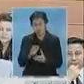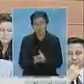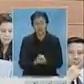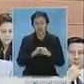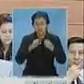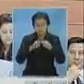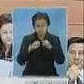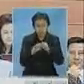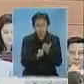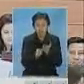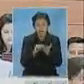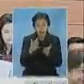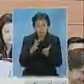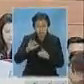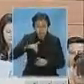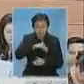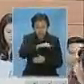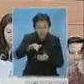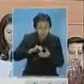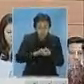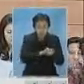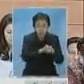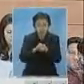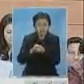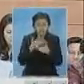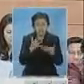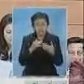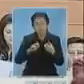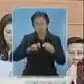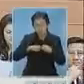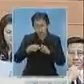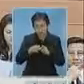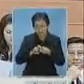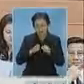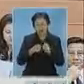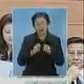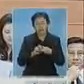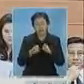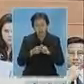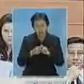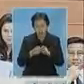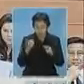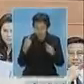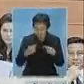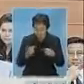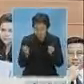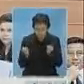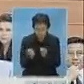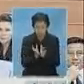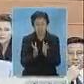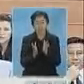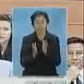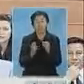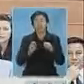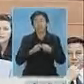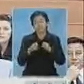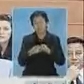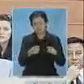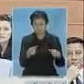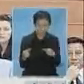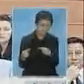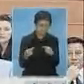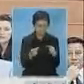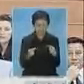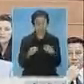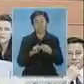คนละไม้คนละมือคนละใจวิกฤตนี้จะมีพัฒนาการไปสู่ความขัดแย้ง